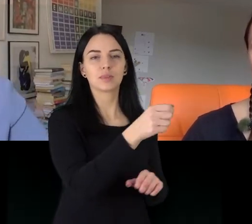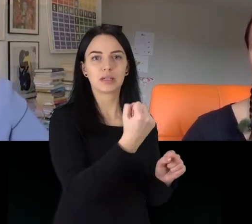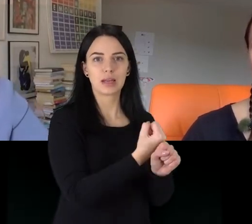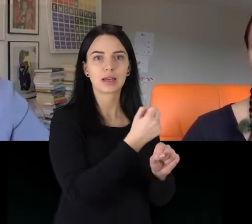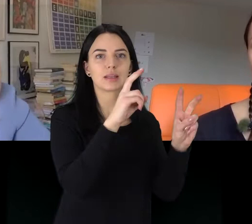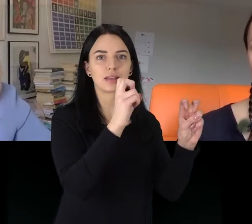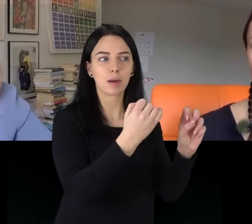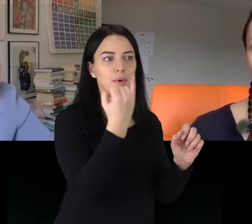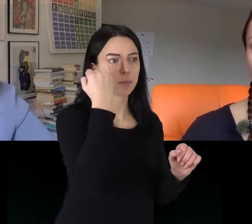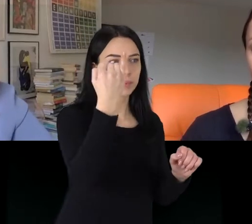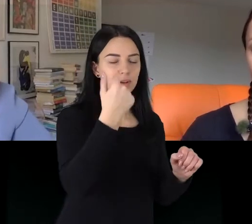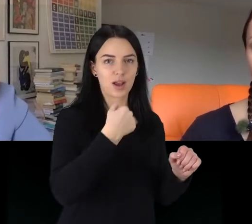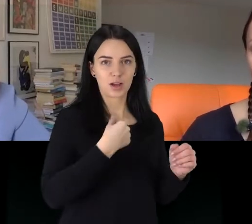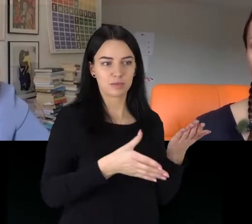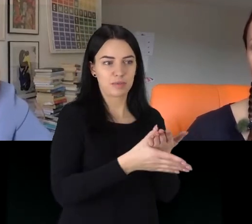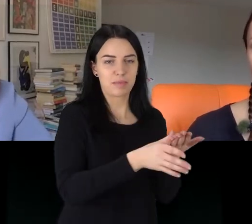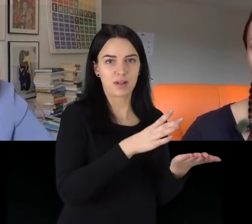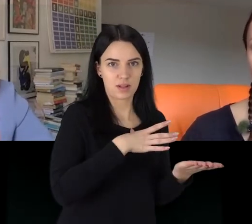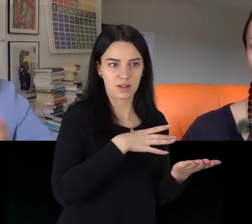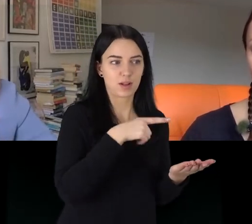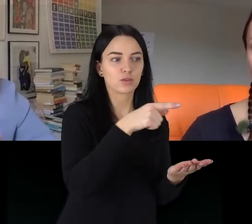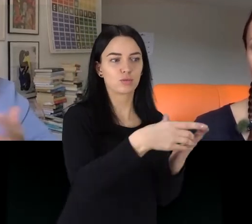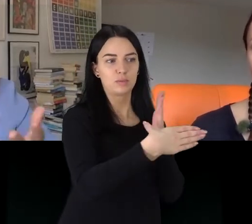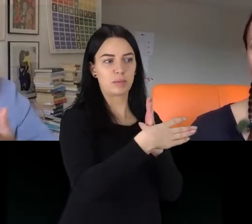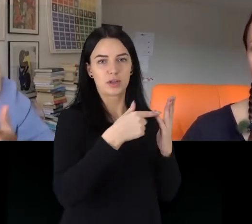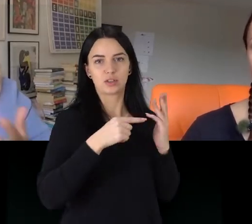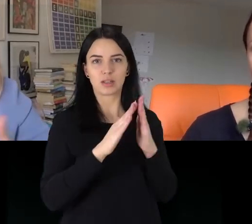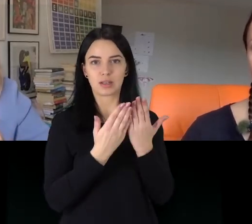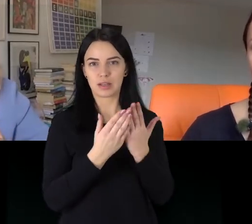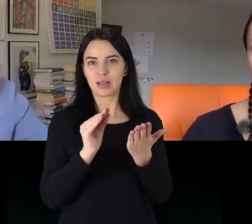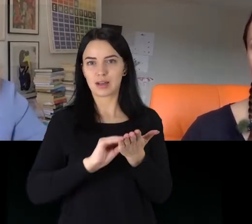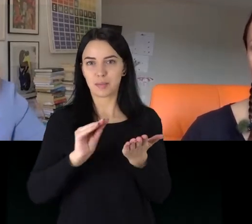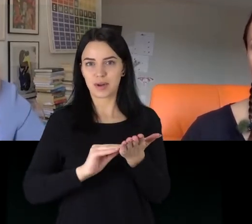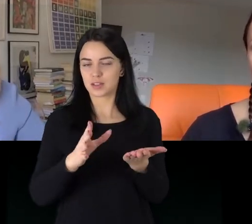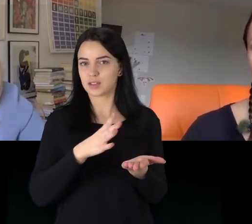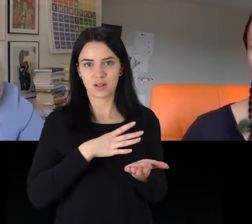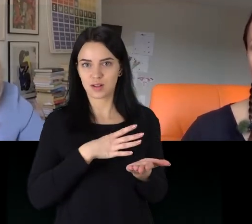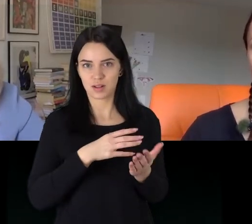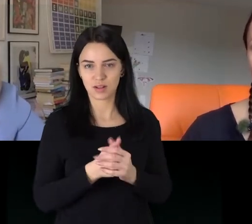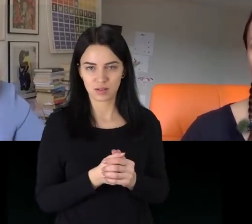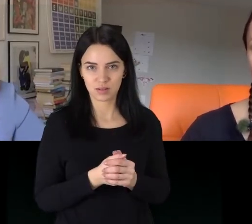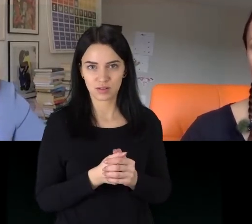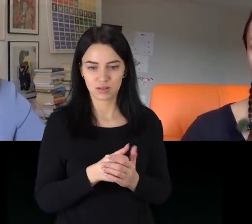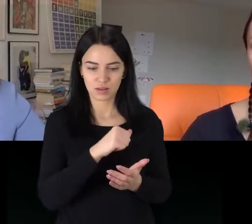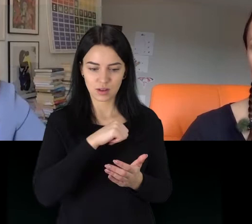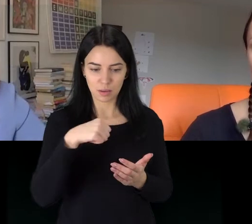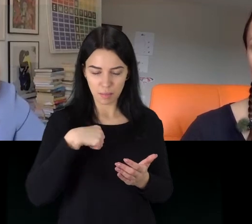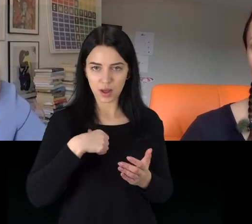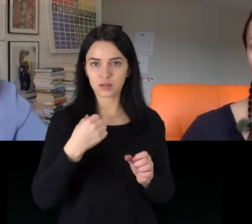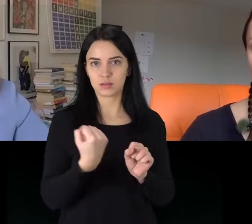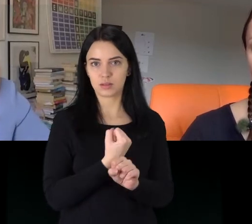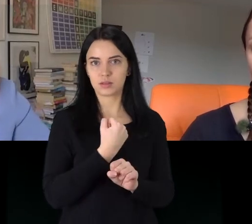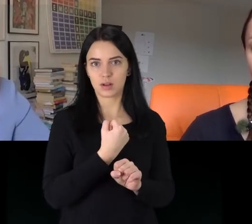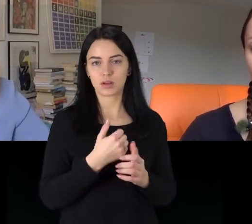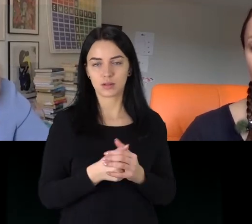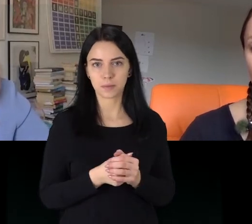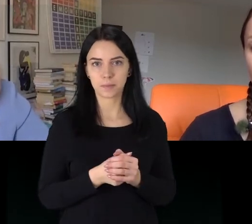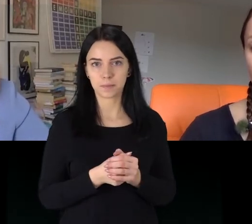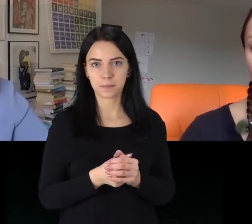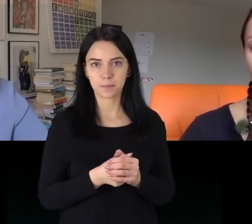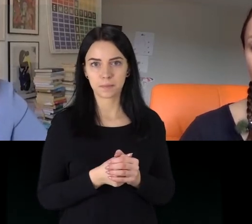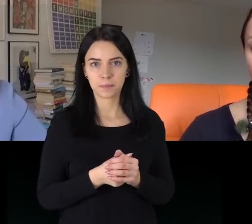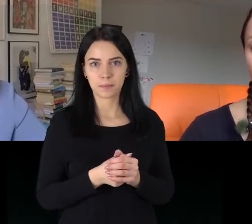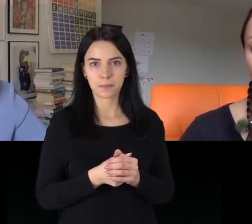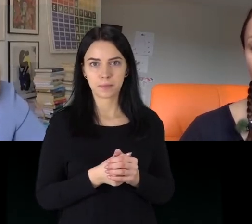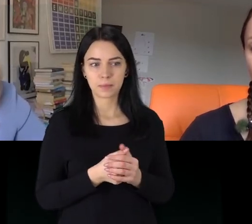kad jūs negalit, pavyzdžiui, už mane parašyti knygos apie artimųjų elgesį, ne, ten priklausomybės pasaulyje. Tai mes negalim,